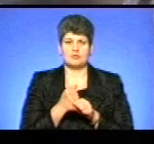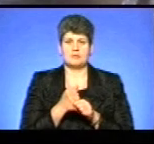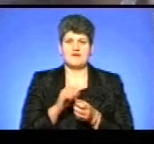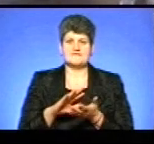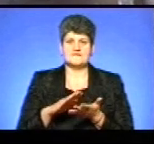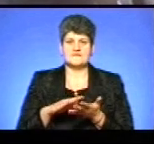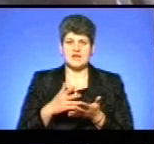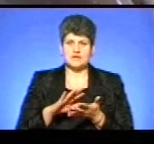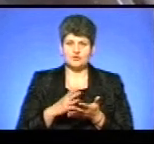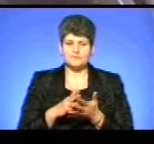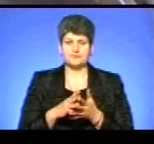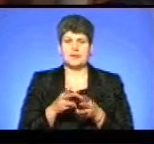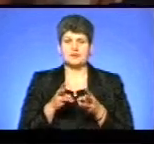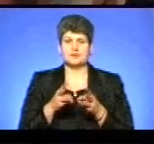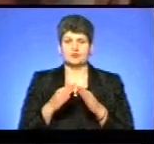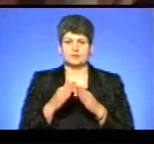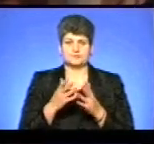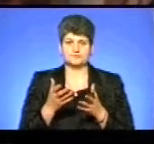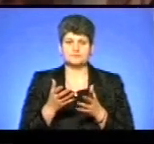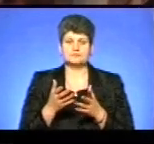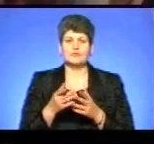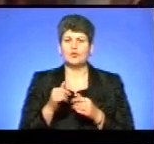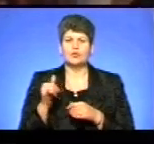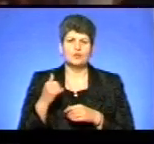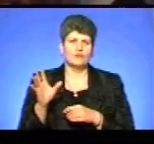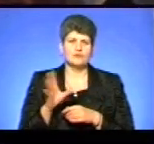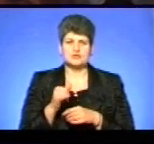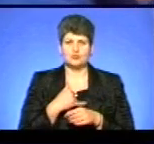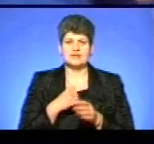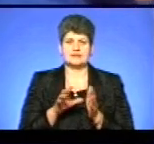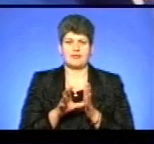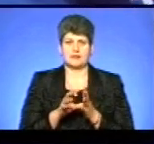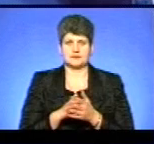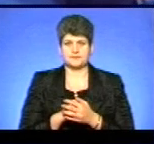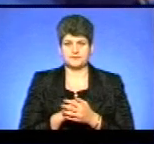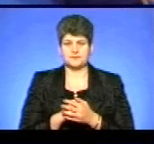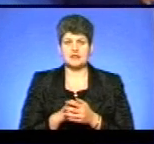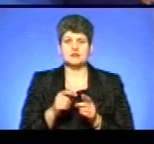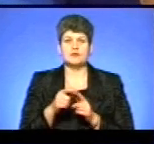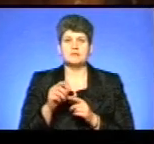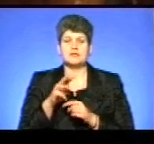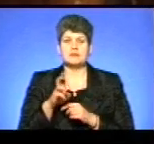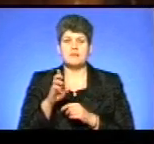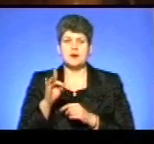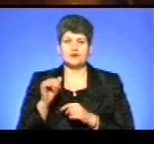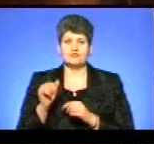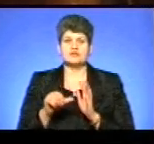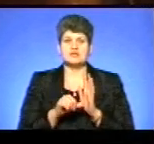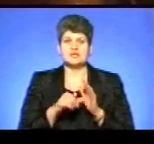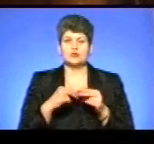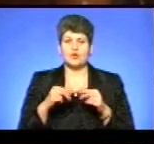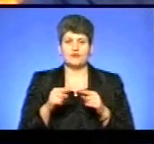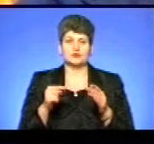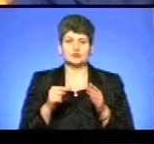фритюрниці, випічку дома пече. Буквально все у нас на електрики. За словами Максима Барановського, у 6 торгових